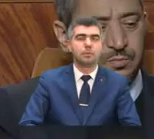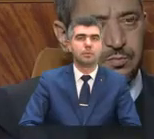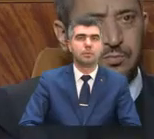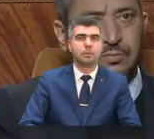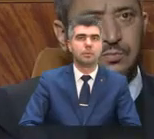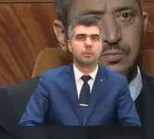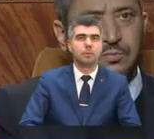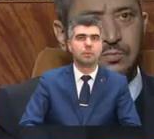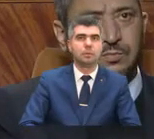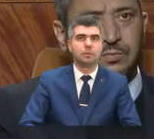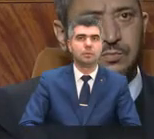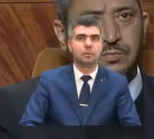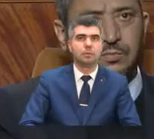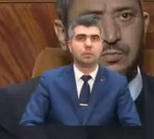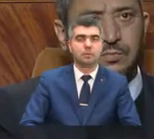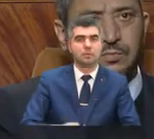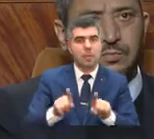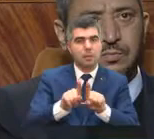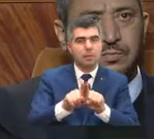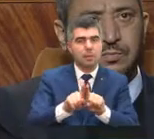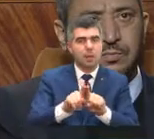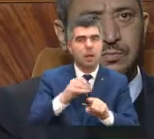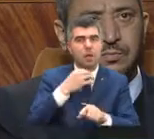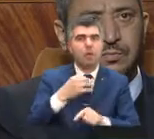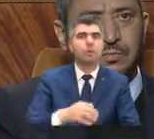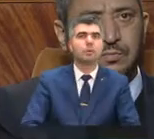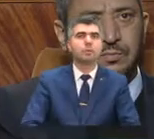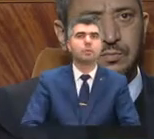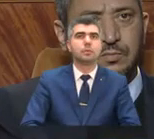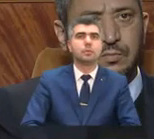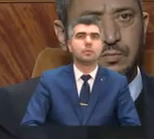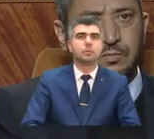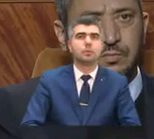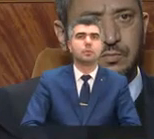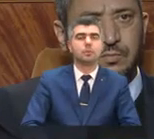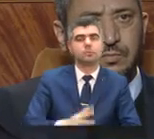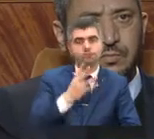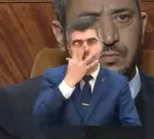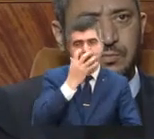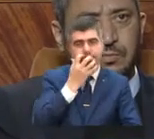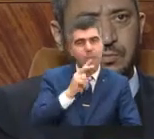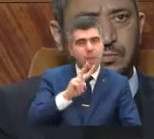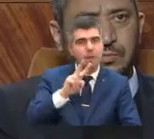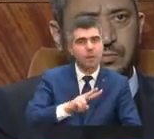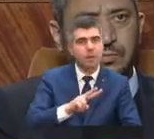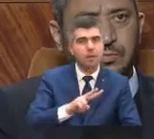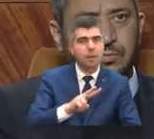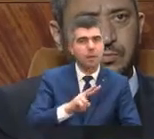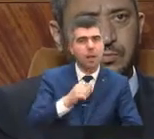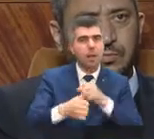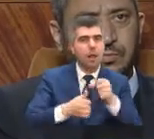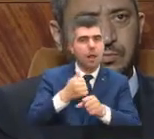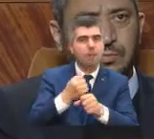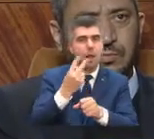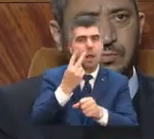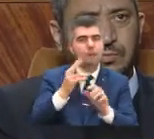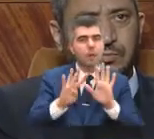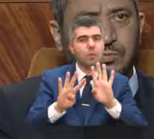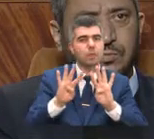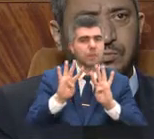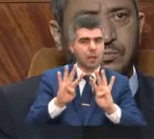والأمر السيد الوزير المحترم، مع كامل الأسف حنا في 2018 وعلى مشاري في